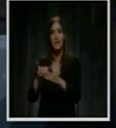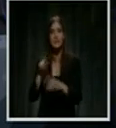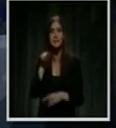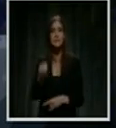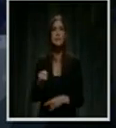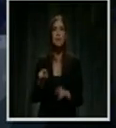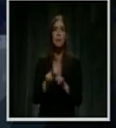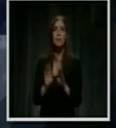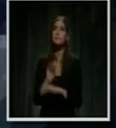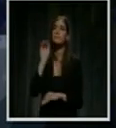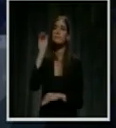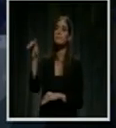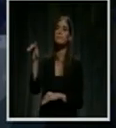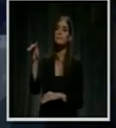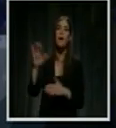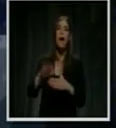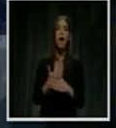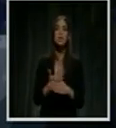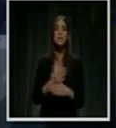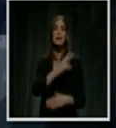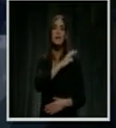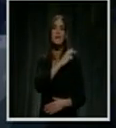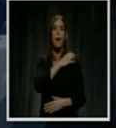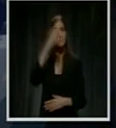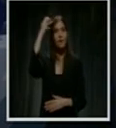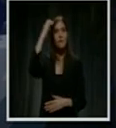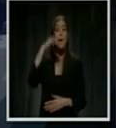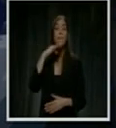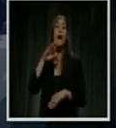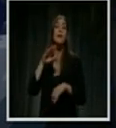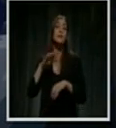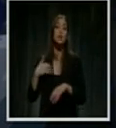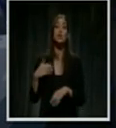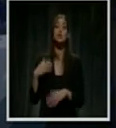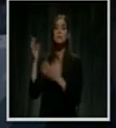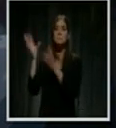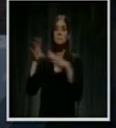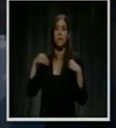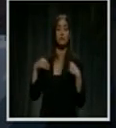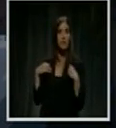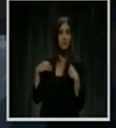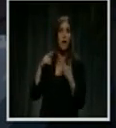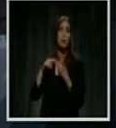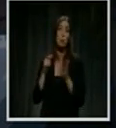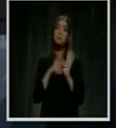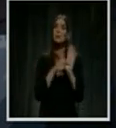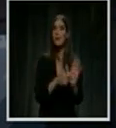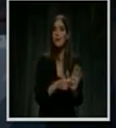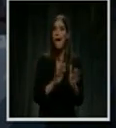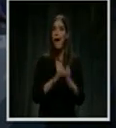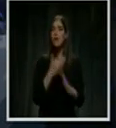l-iskaffa għaliex il-Prim Ministru ma jridx iressa, ma jridx itik lilek id-dritt għall-ambjent b'saħħtu li